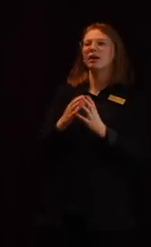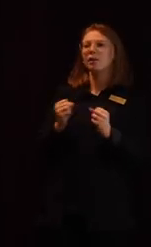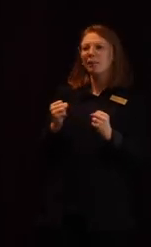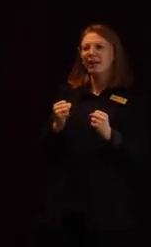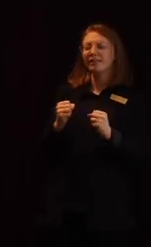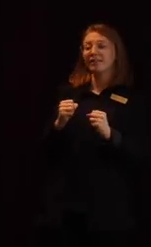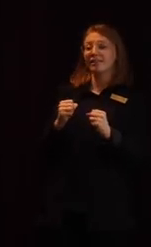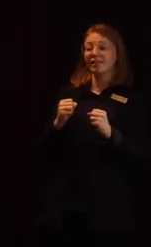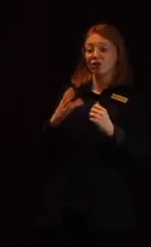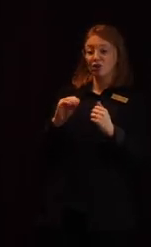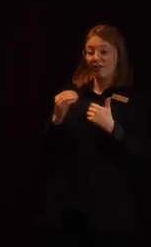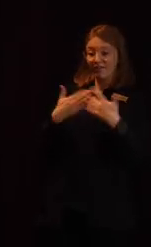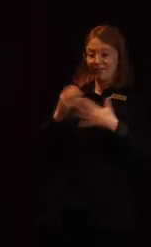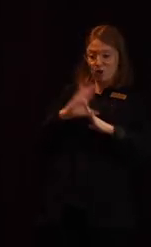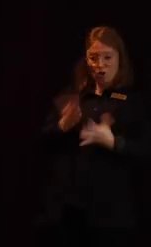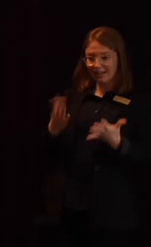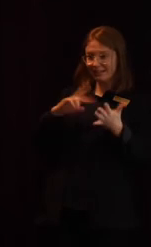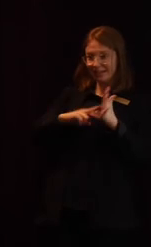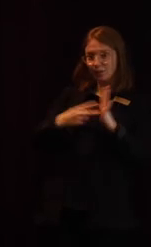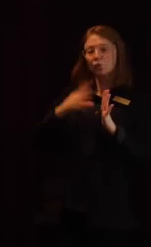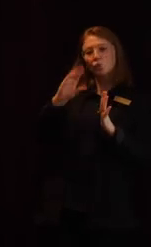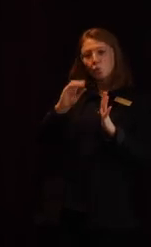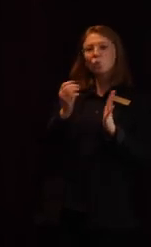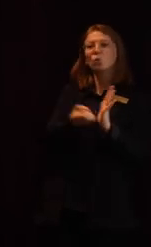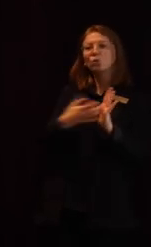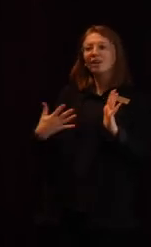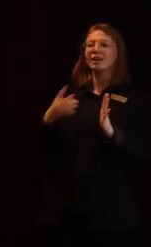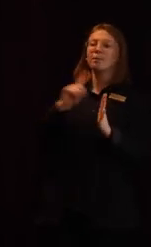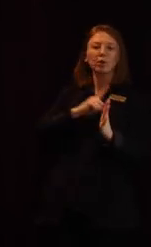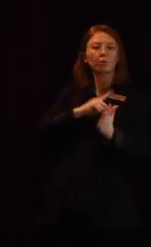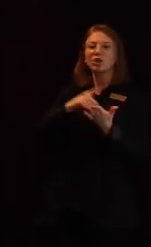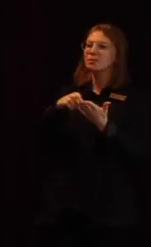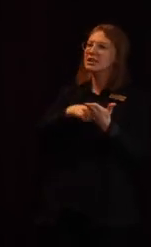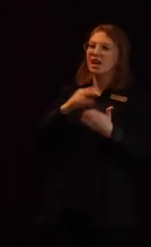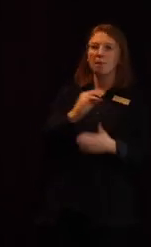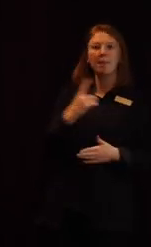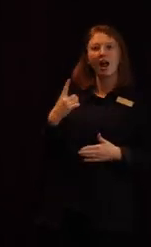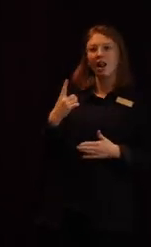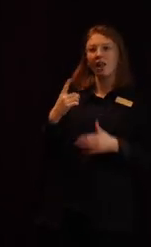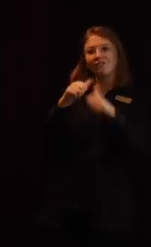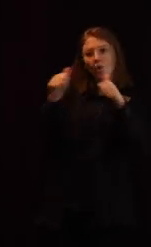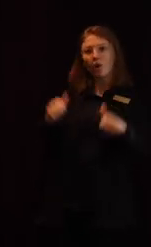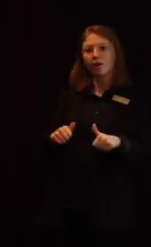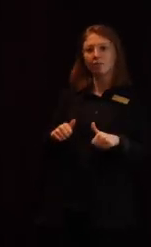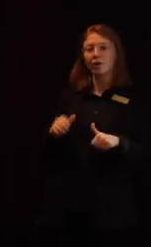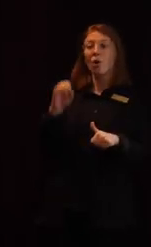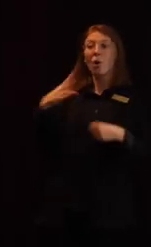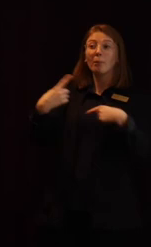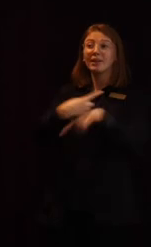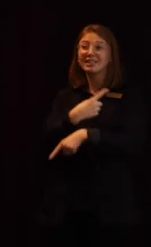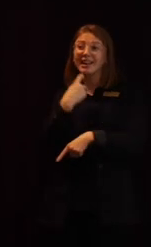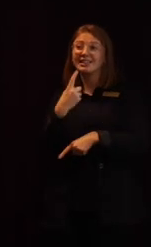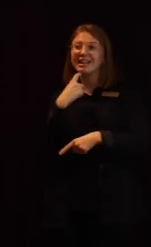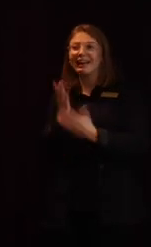strategi? Och svaren är ju bland annat att det är en väldigt speciell mall. Och som sagt, vad skulle vi kalla det för riktlinjer och rekommendationer? Då kan vi utforma